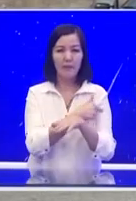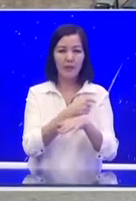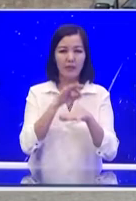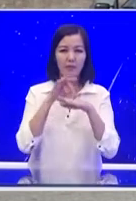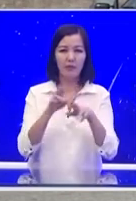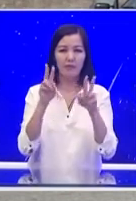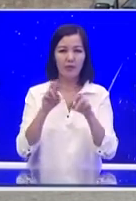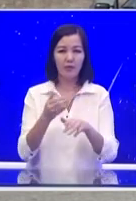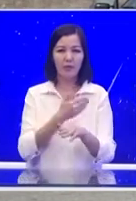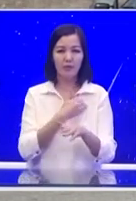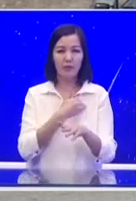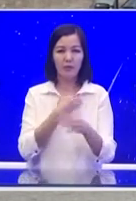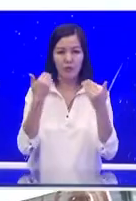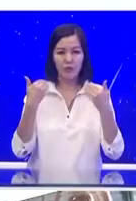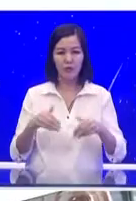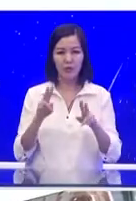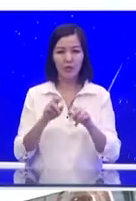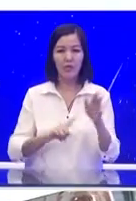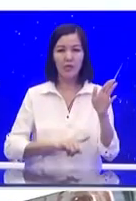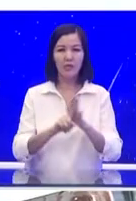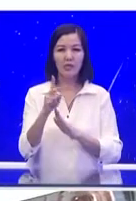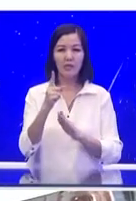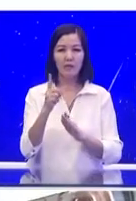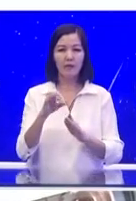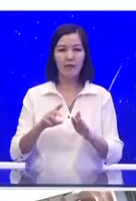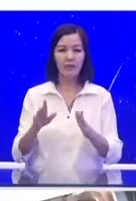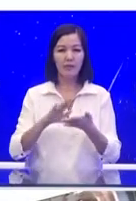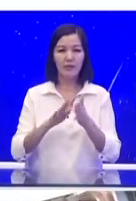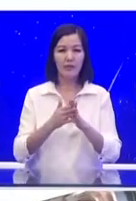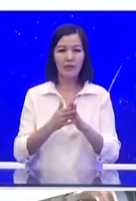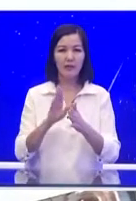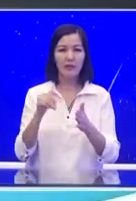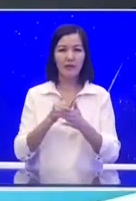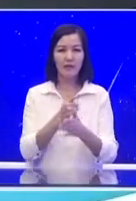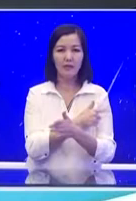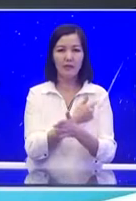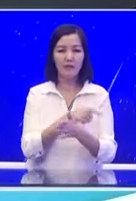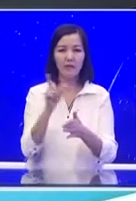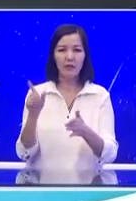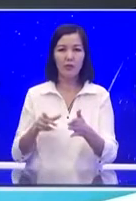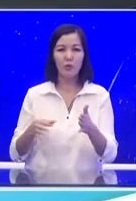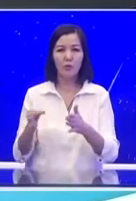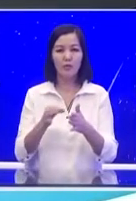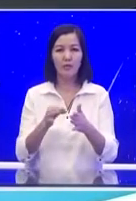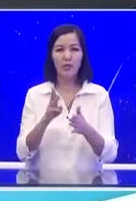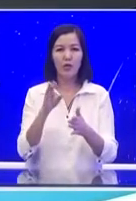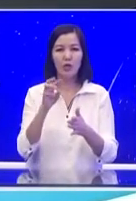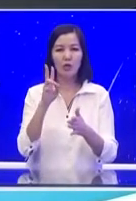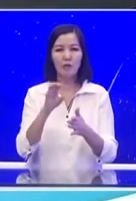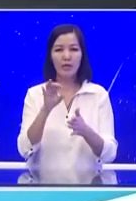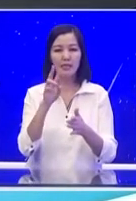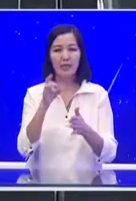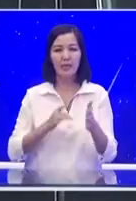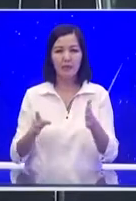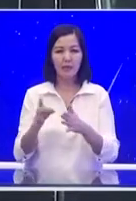и измеряют температуру тела. Начиная с 1 апреля, согласно постановлению главного санврача области, на посту села Шамар из